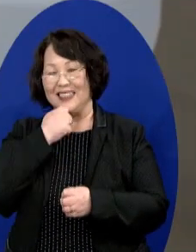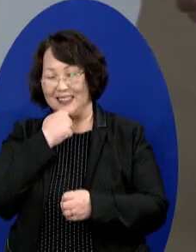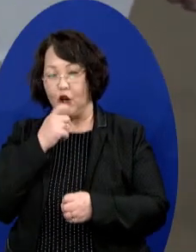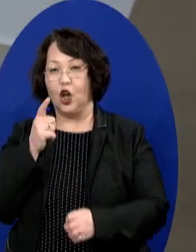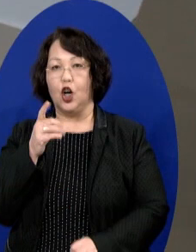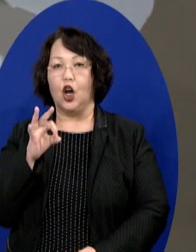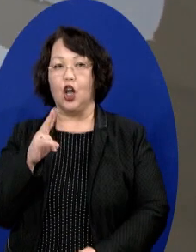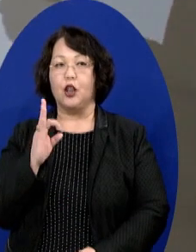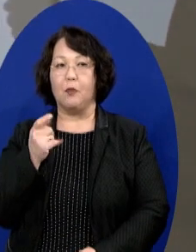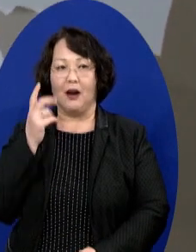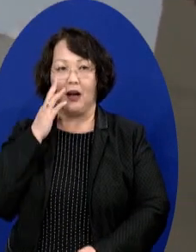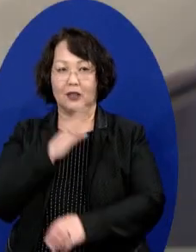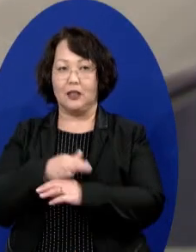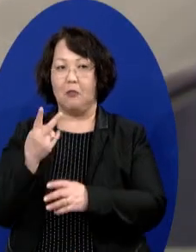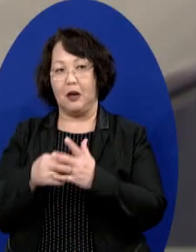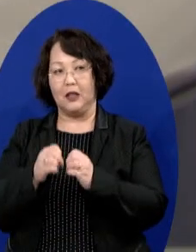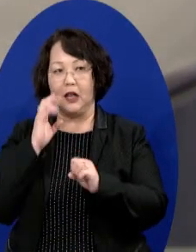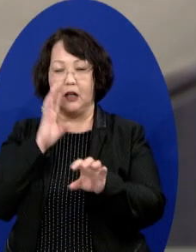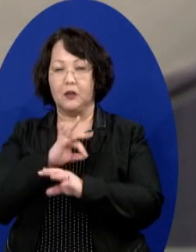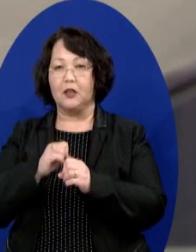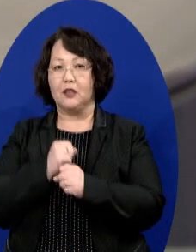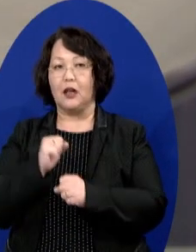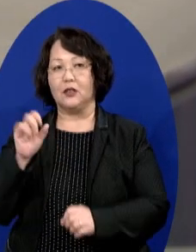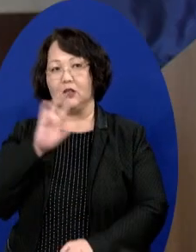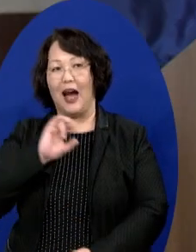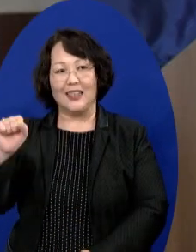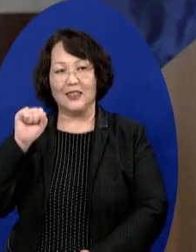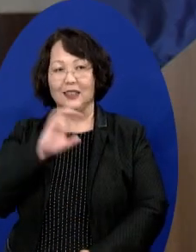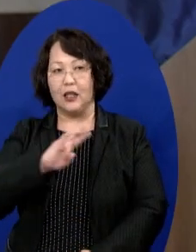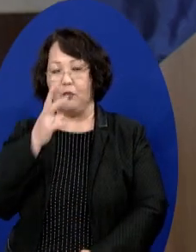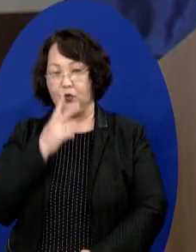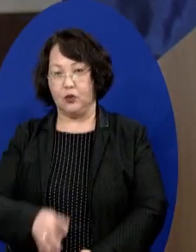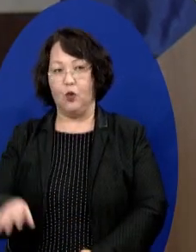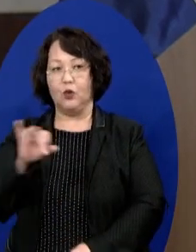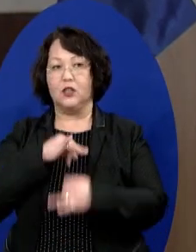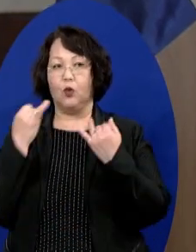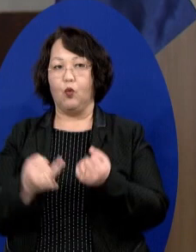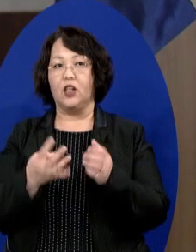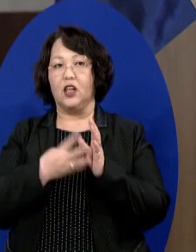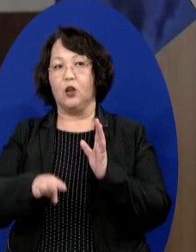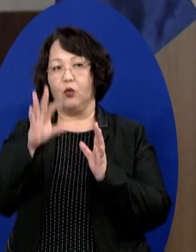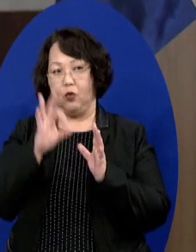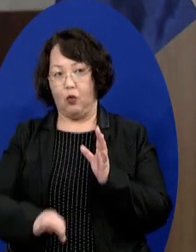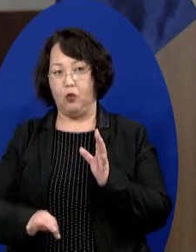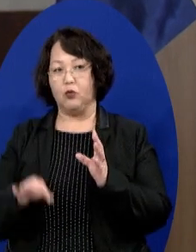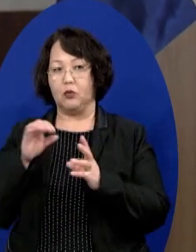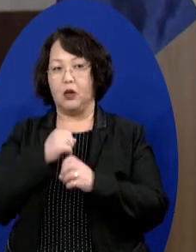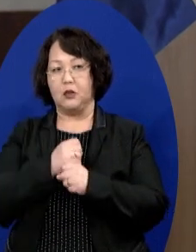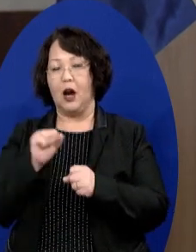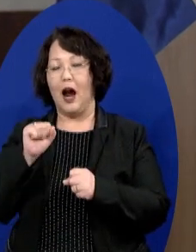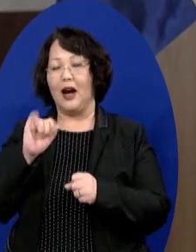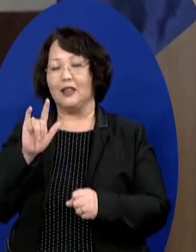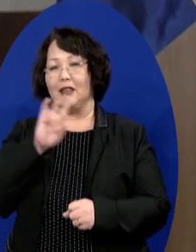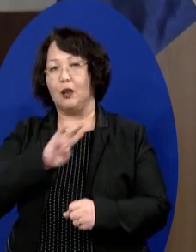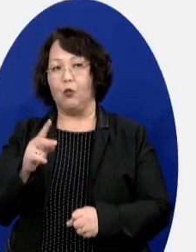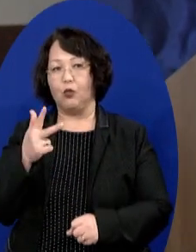явуулах нь зүйтэй гэж Монгол үндэсний ардчилсан нам үзэж байна. Улсын хурлын 90% бүрдүүлээд байгаа ардын нам хэд 35% санал авсан байгаа